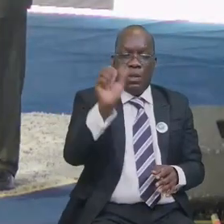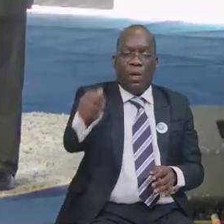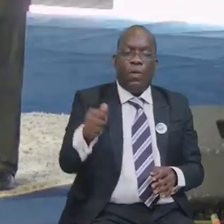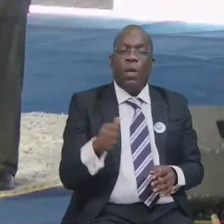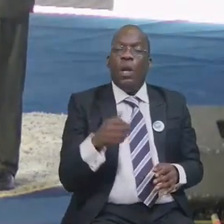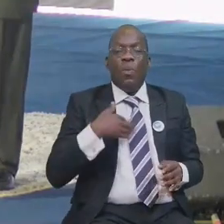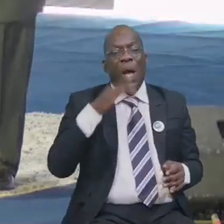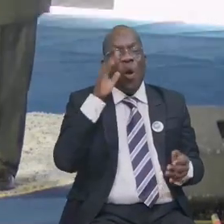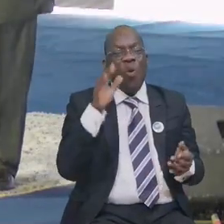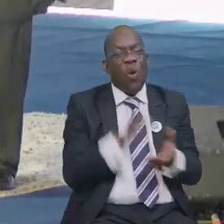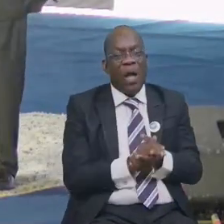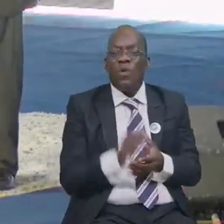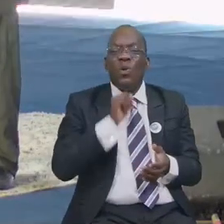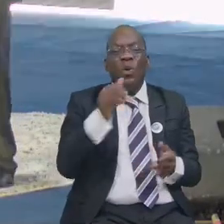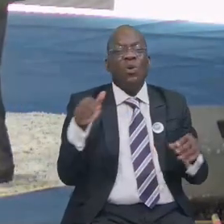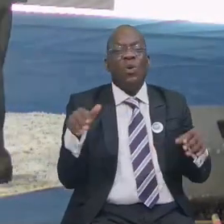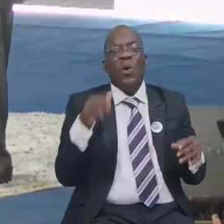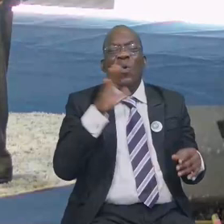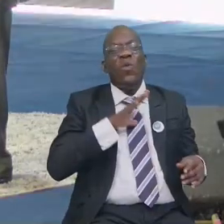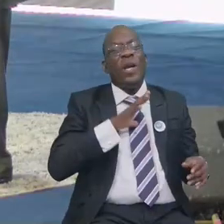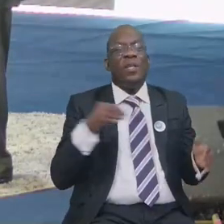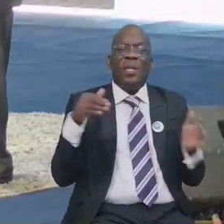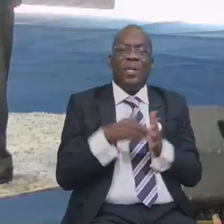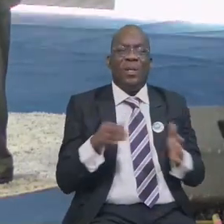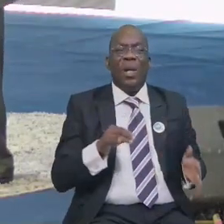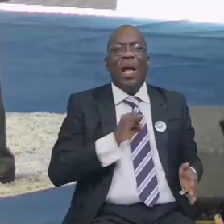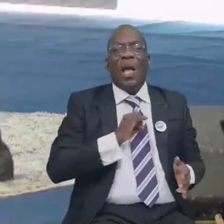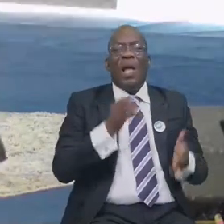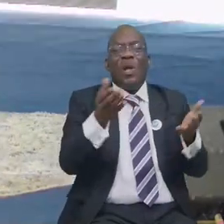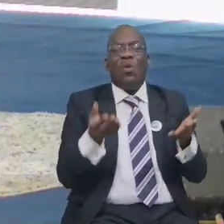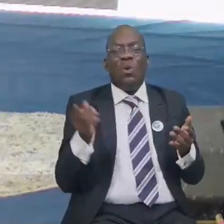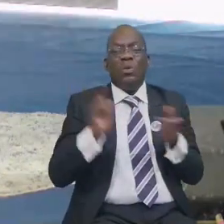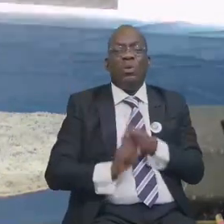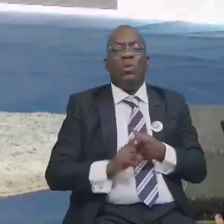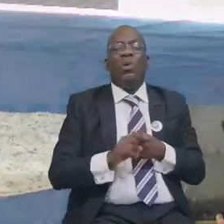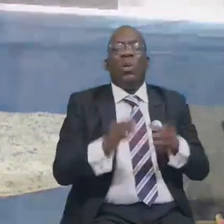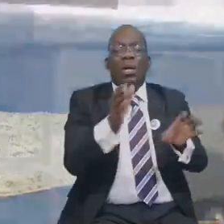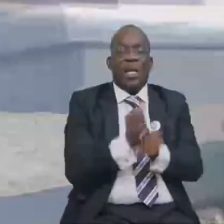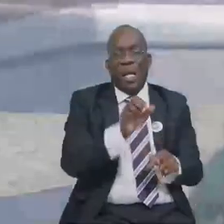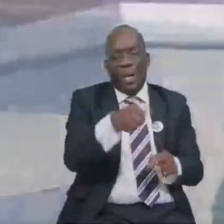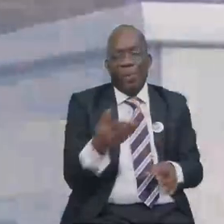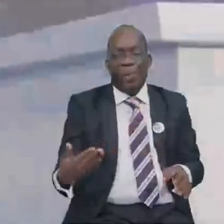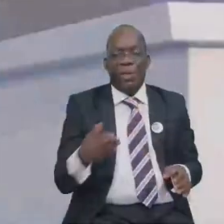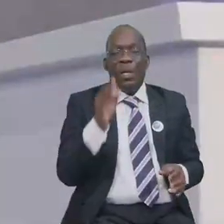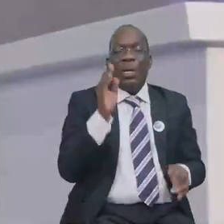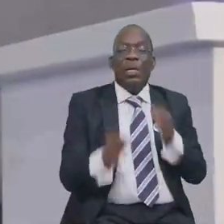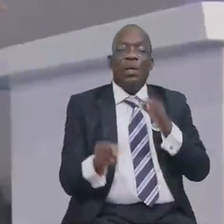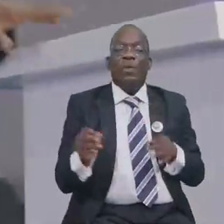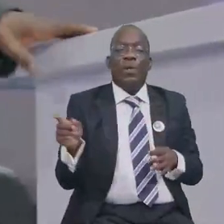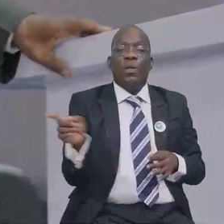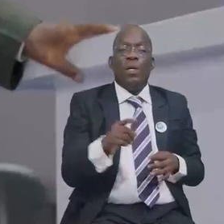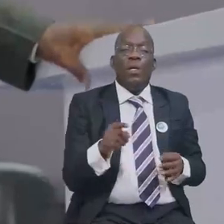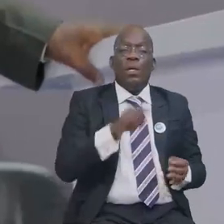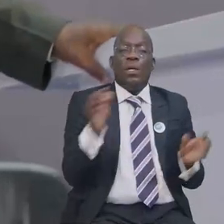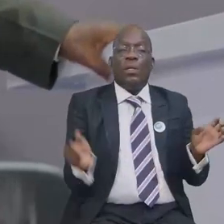belle et ne considère pas comment la femme sera triste s'il fait un pas